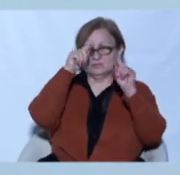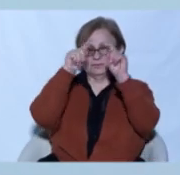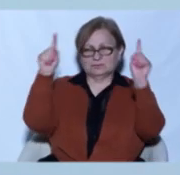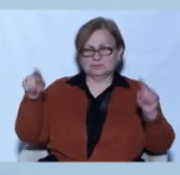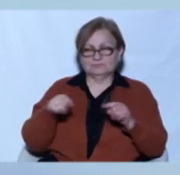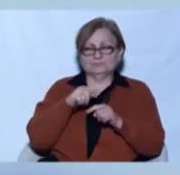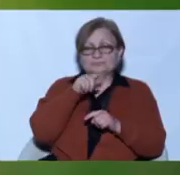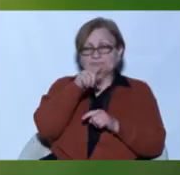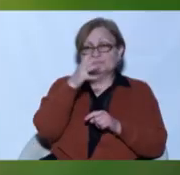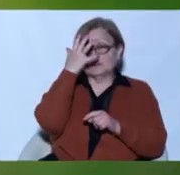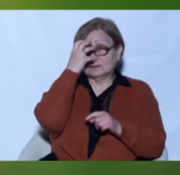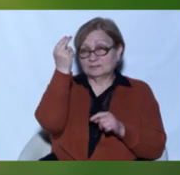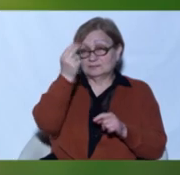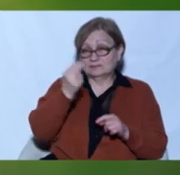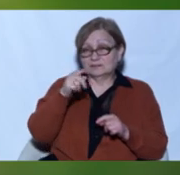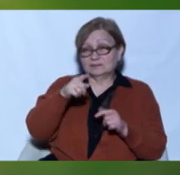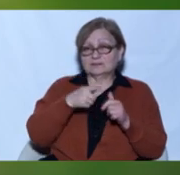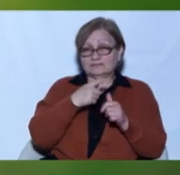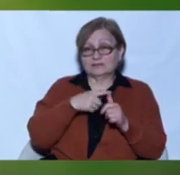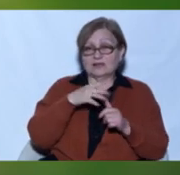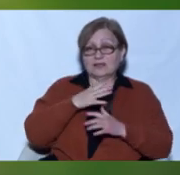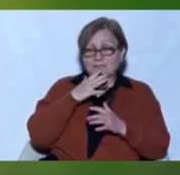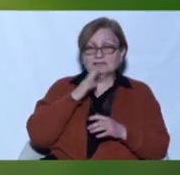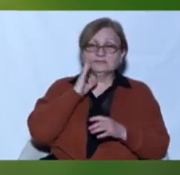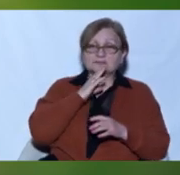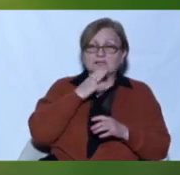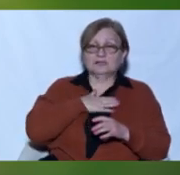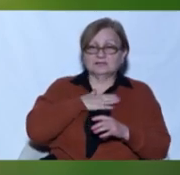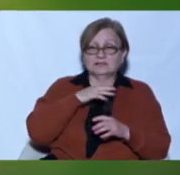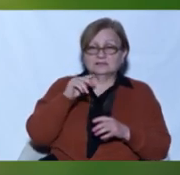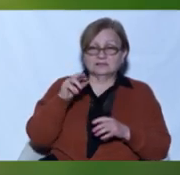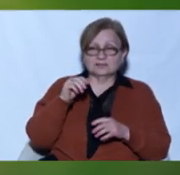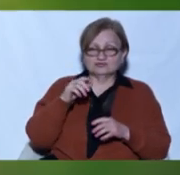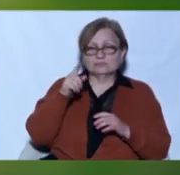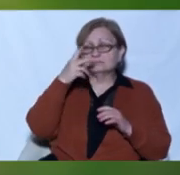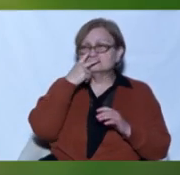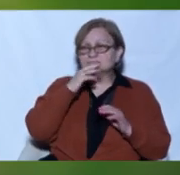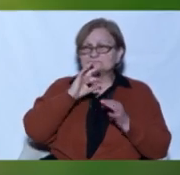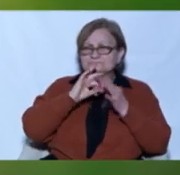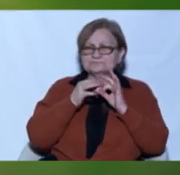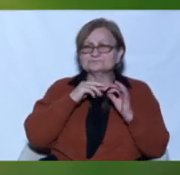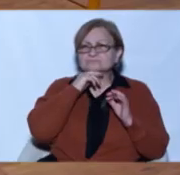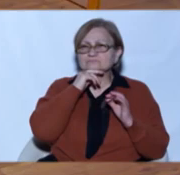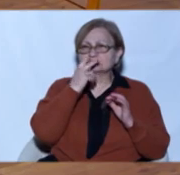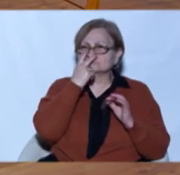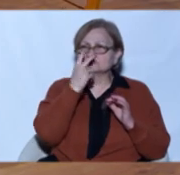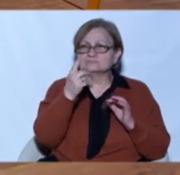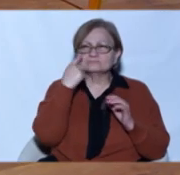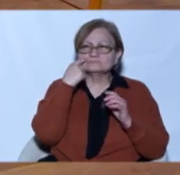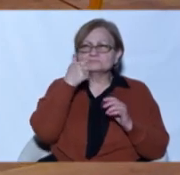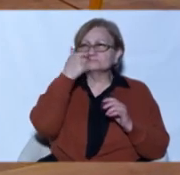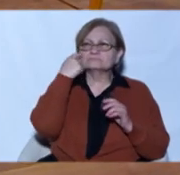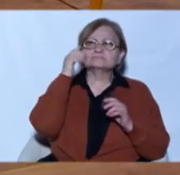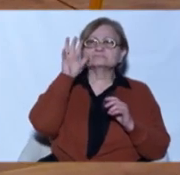დავაკვირდებით ამ ნახატს, დავინახავთ, რომ ხედვის ცენტრი, ანუ ის, რაც პირველ რიგში იტაცებს